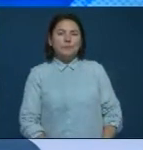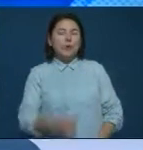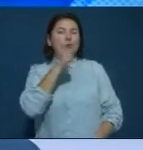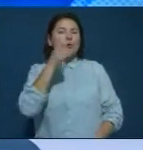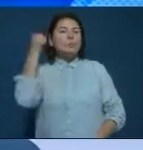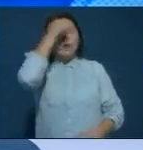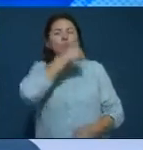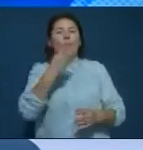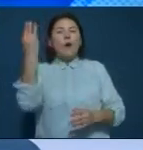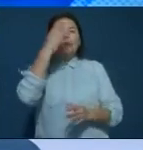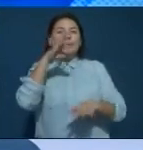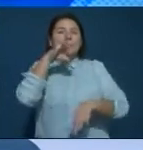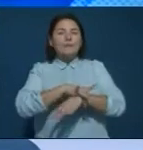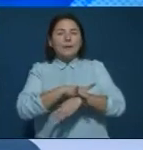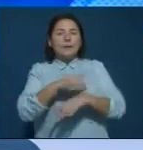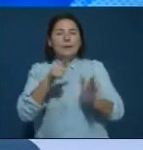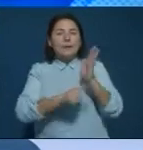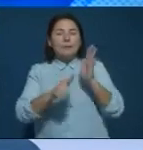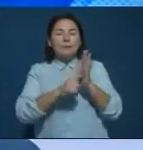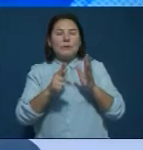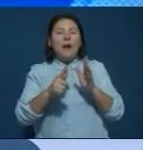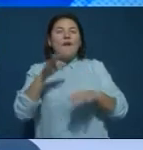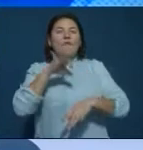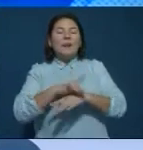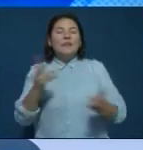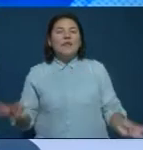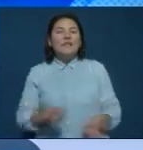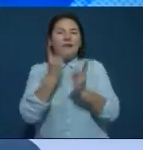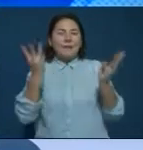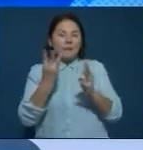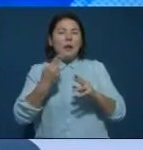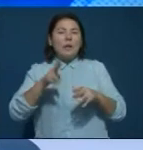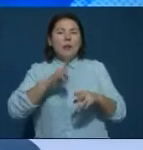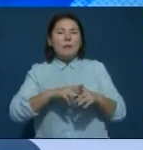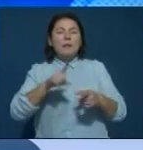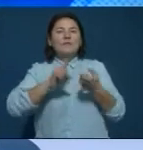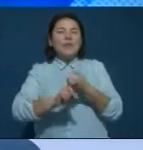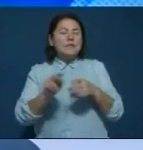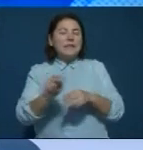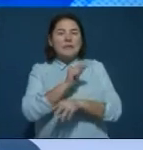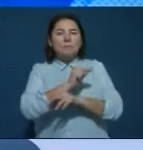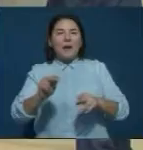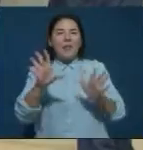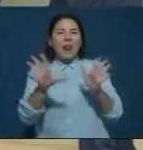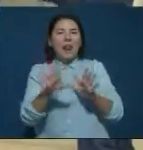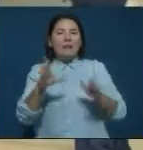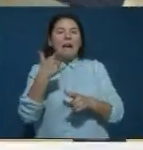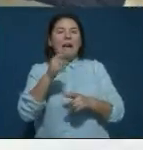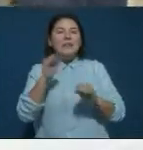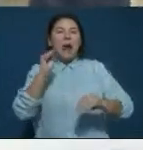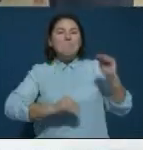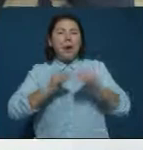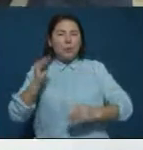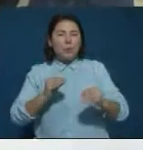В прошлом году в Актау зафиксировано 70 фактов возгорания. По словам специалистов, это связано с неисправностью электро- и газового оборудования,